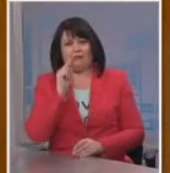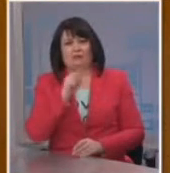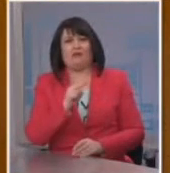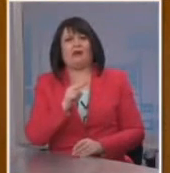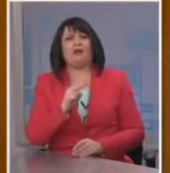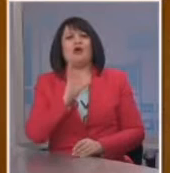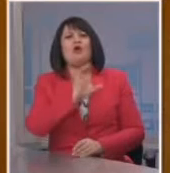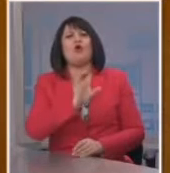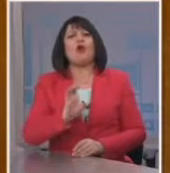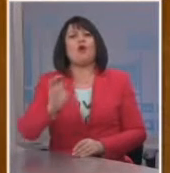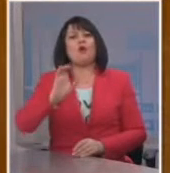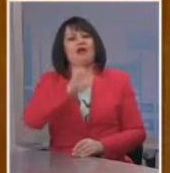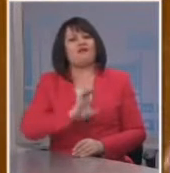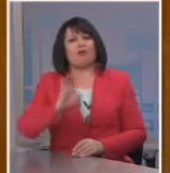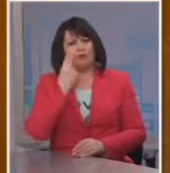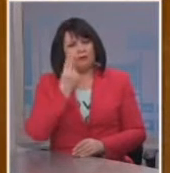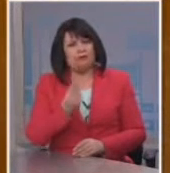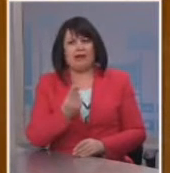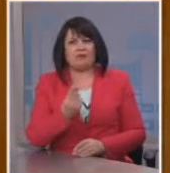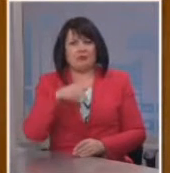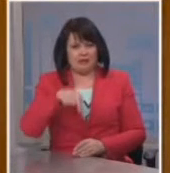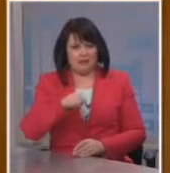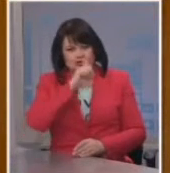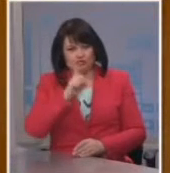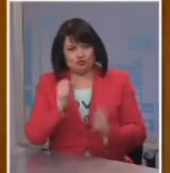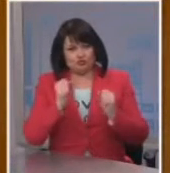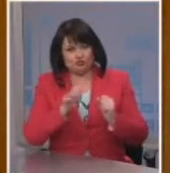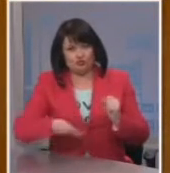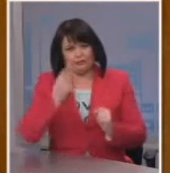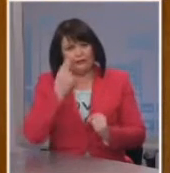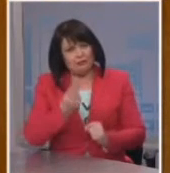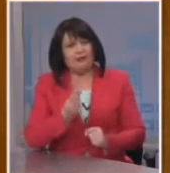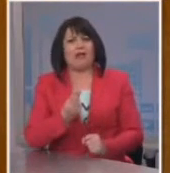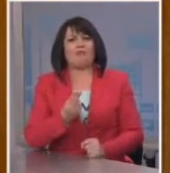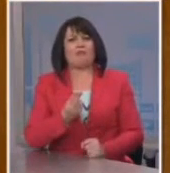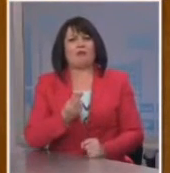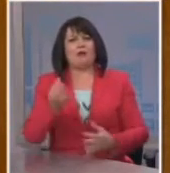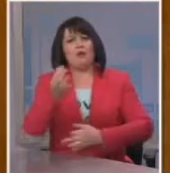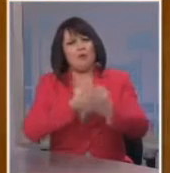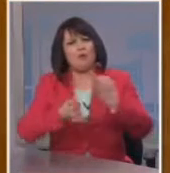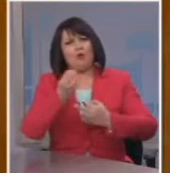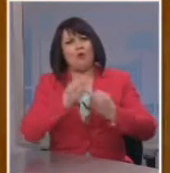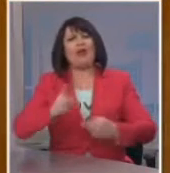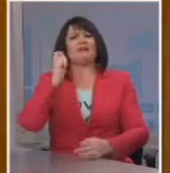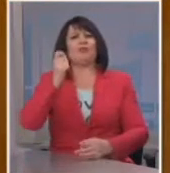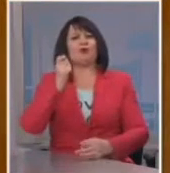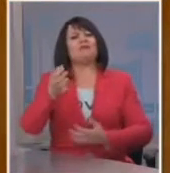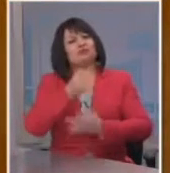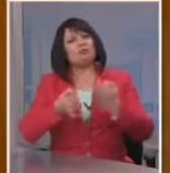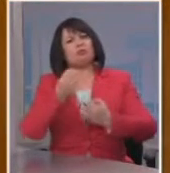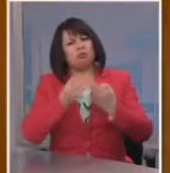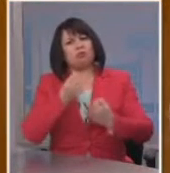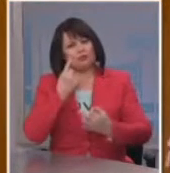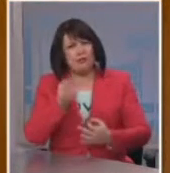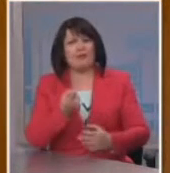πολλές ευρωπαϊκές χώρες, αλλά το ζήσαμε και εδώ. Με πολλές ομιλίες της αντιπολίτευσης, εκπροσώπων της